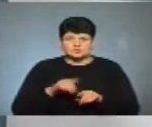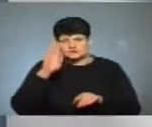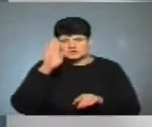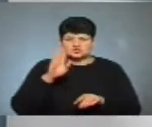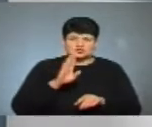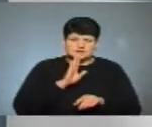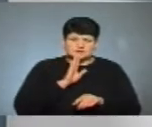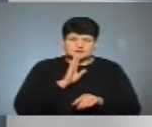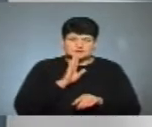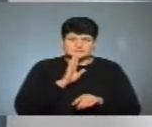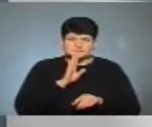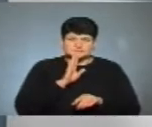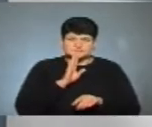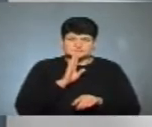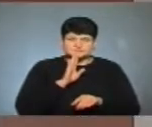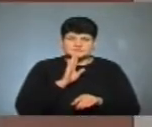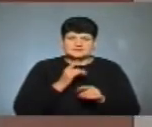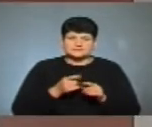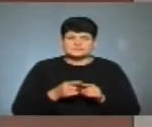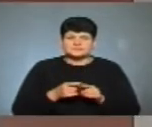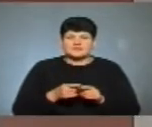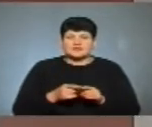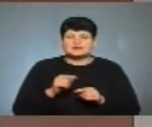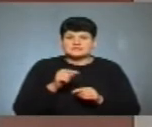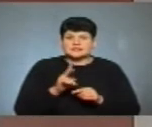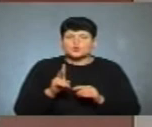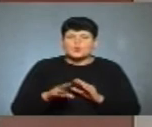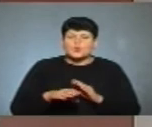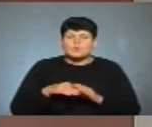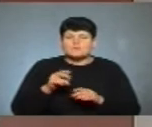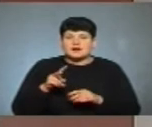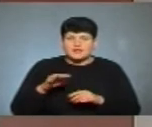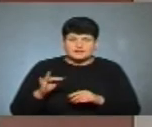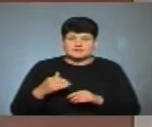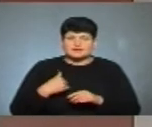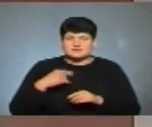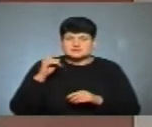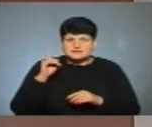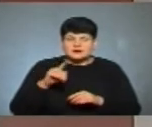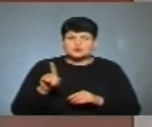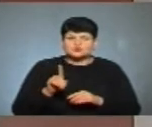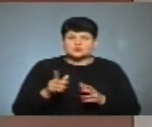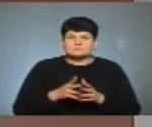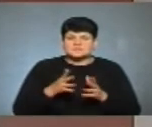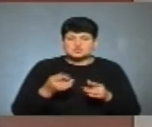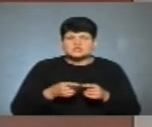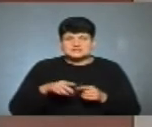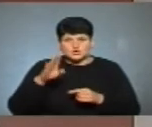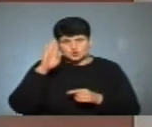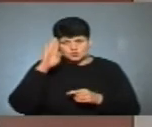жінки, це так дуже коротко, портрет виборця, так? Так, але, так, власне, тих, кого обирали. От я знаю, що більшість – це